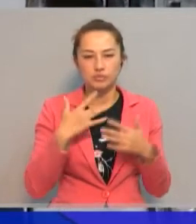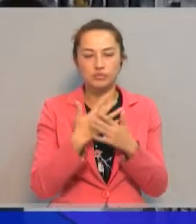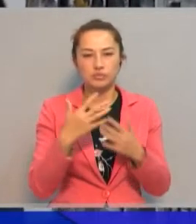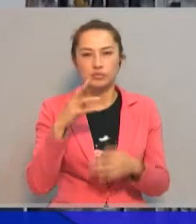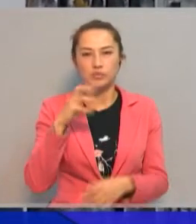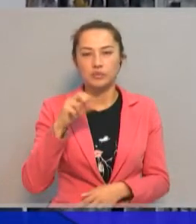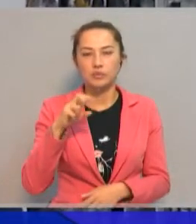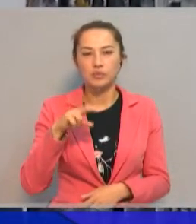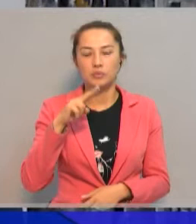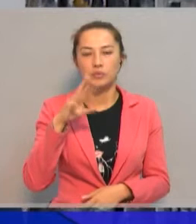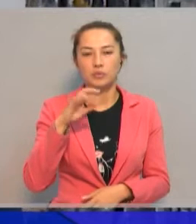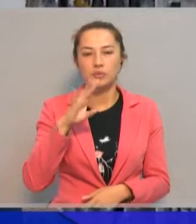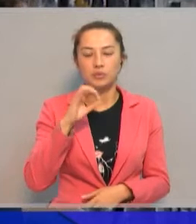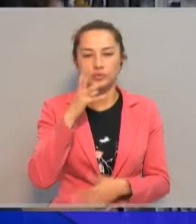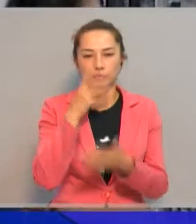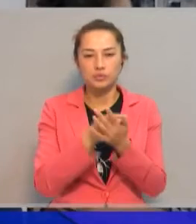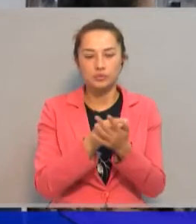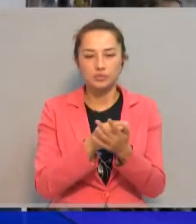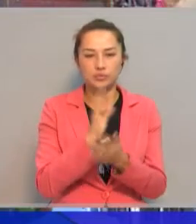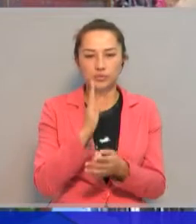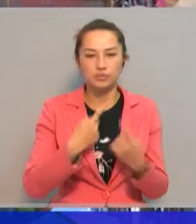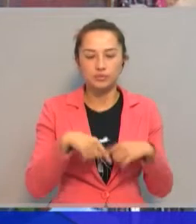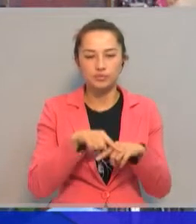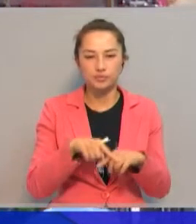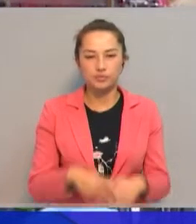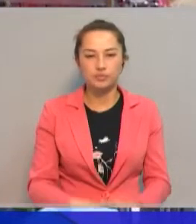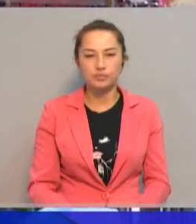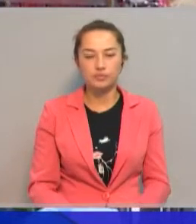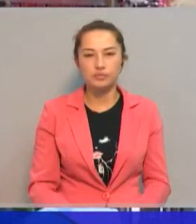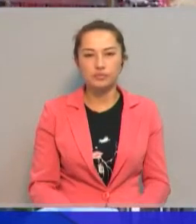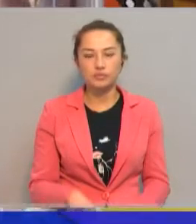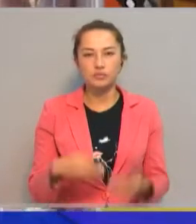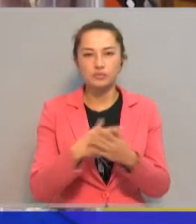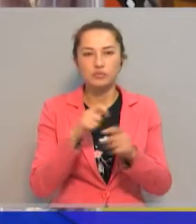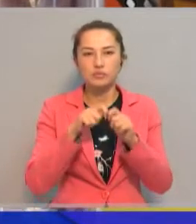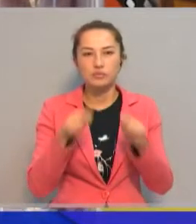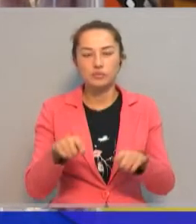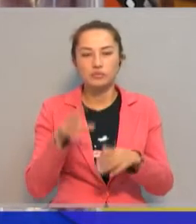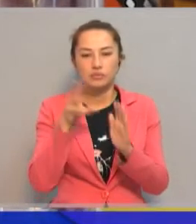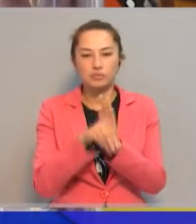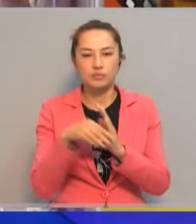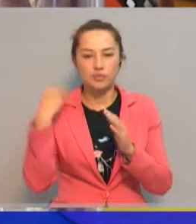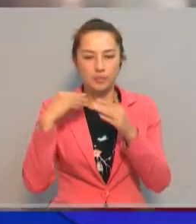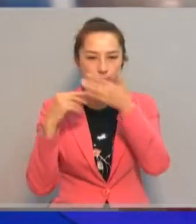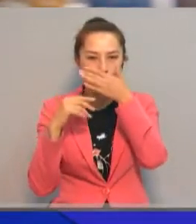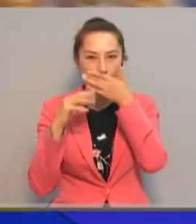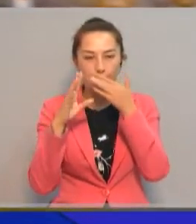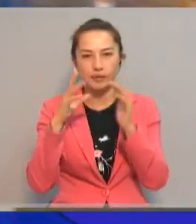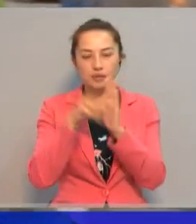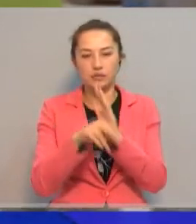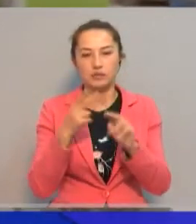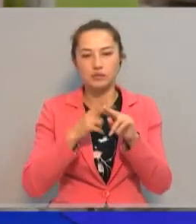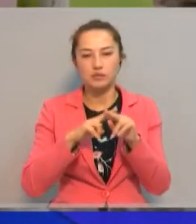мама подиум дүкені енді біздің ресми өкіліміз болып табылады. Жаңадан ашылған сауда қатарларында Түркияның өзге де брендтерімен